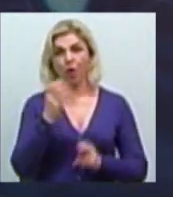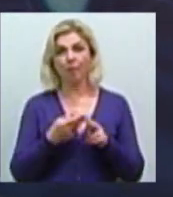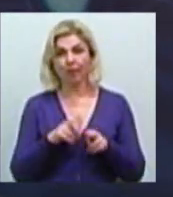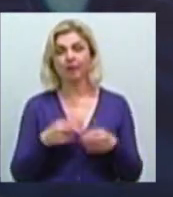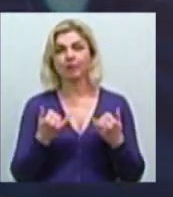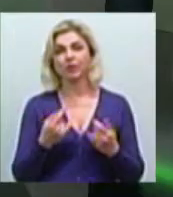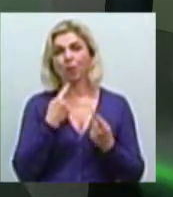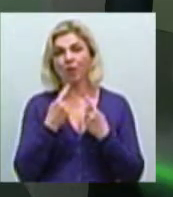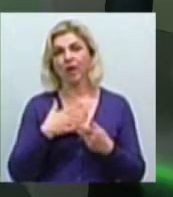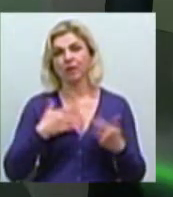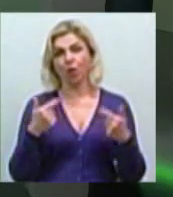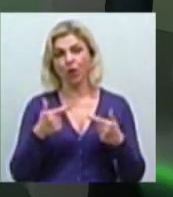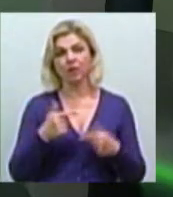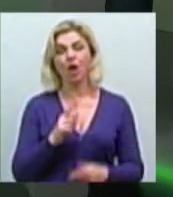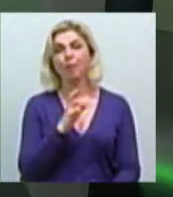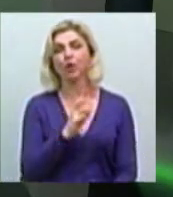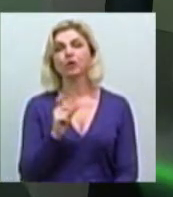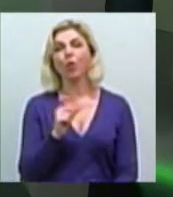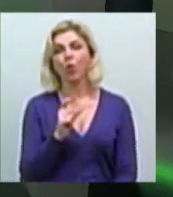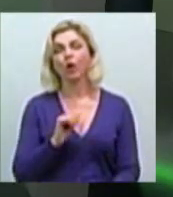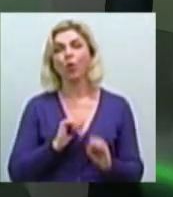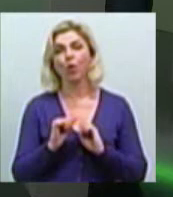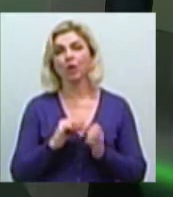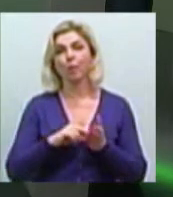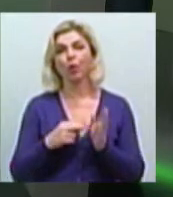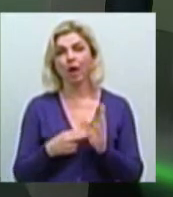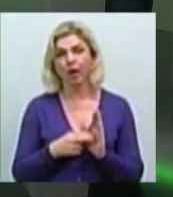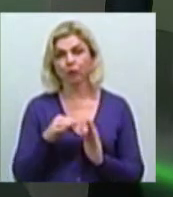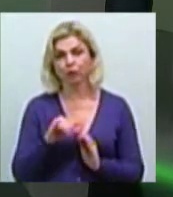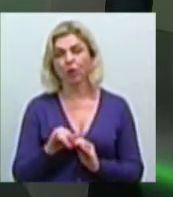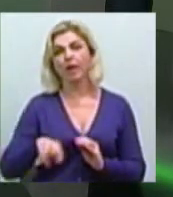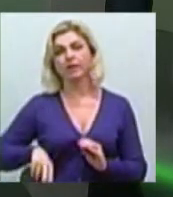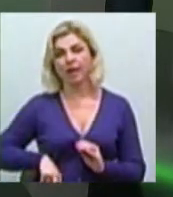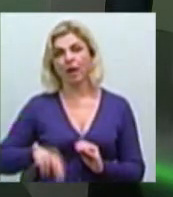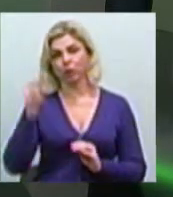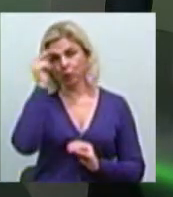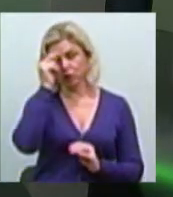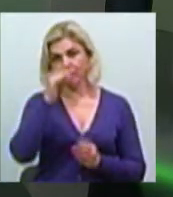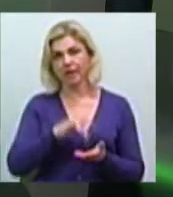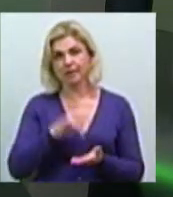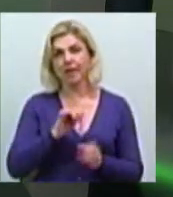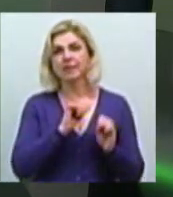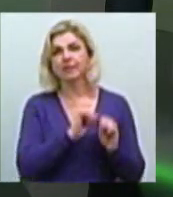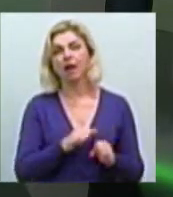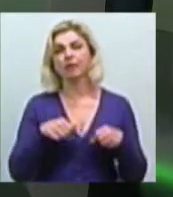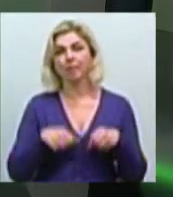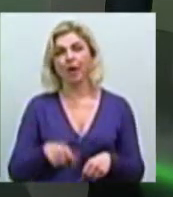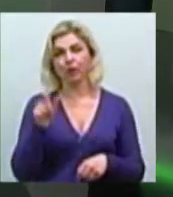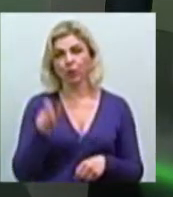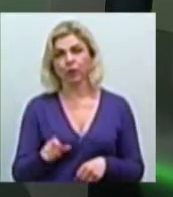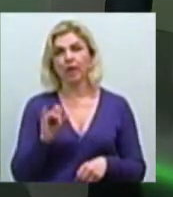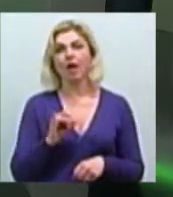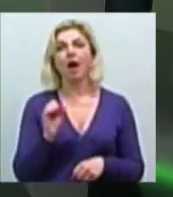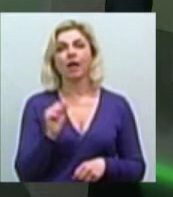нашими гостями – Борисом Кударем, координатором проєкту, директором учбово-методичного центру захисту прав людини та Андрієм